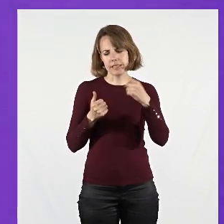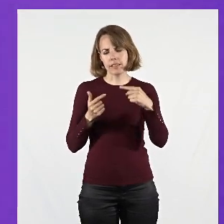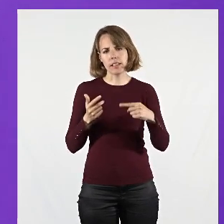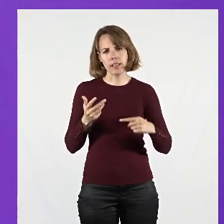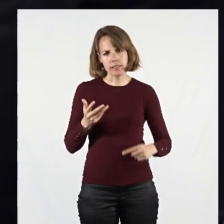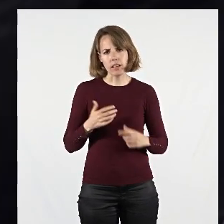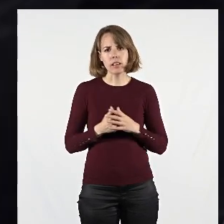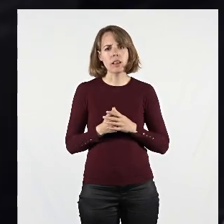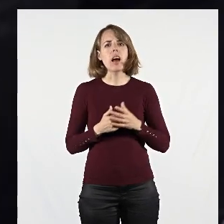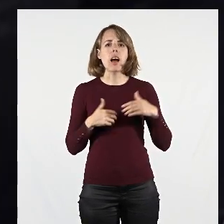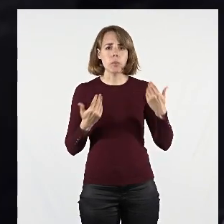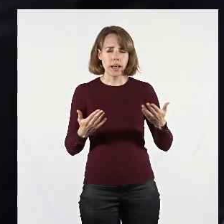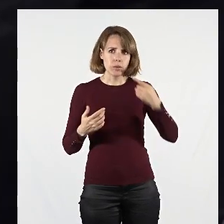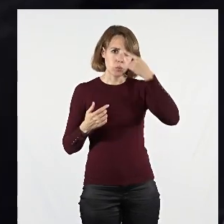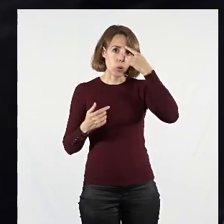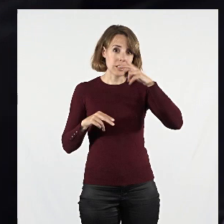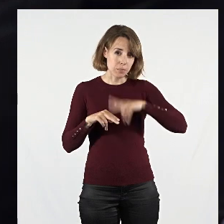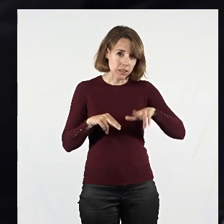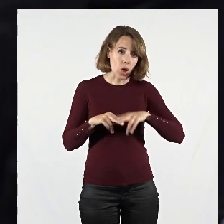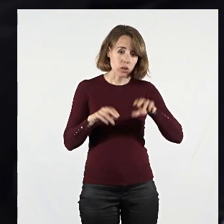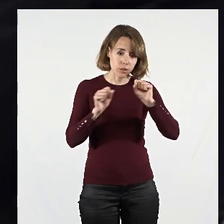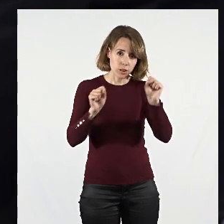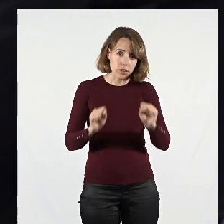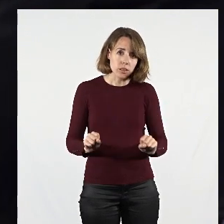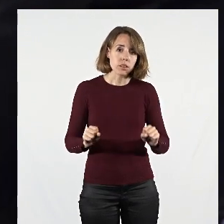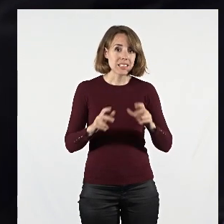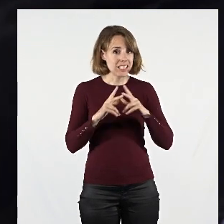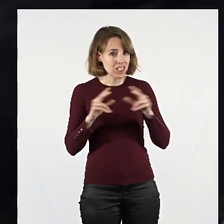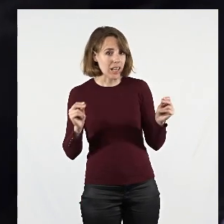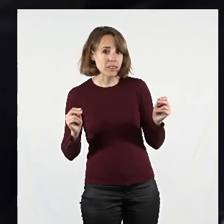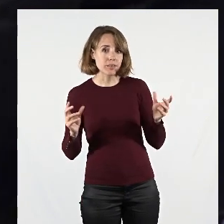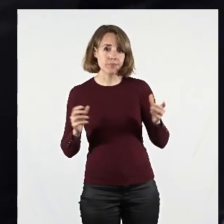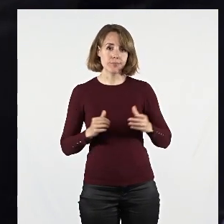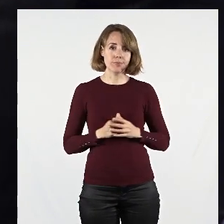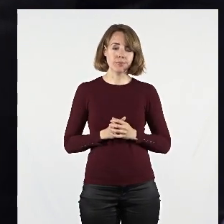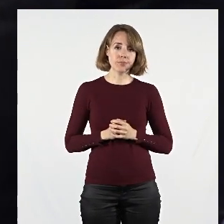maintenance, à l'entretien, les besoins en termes d'hygiène, etc., qui doit aussi